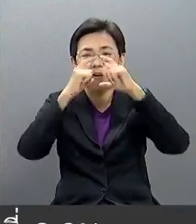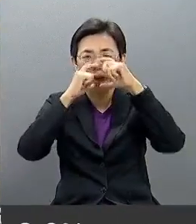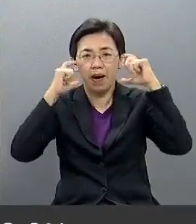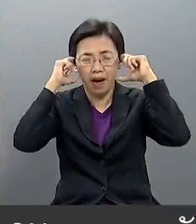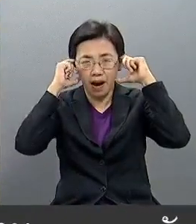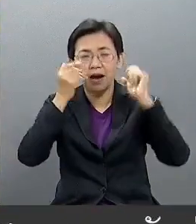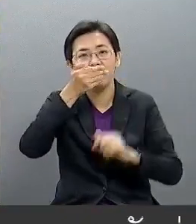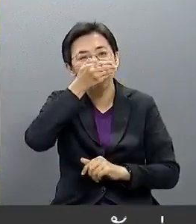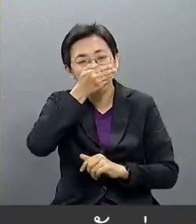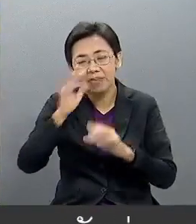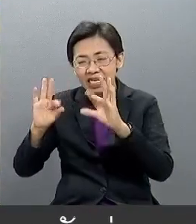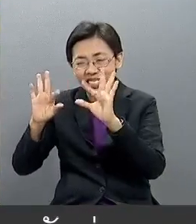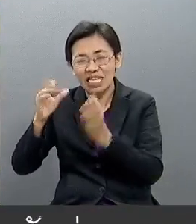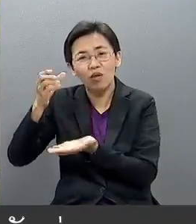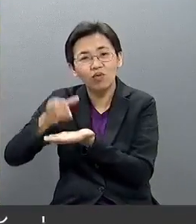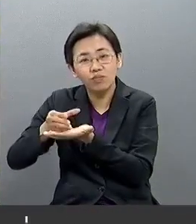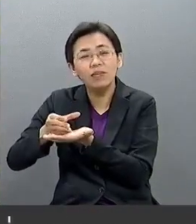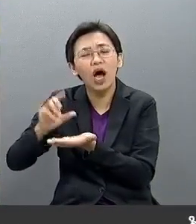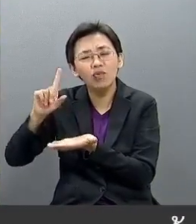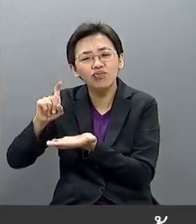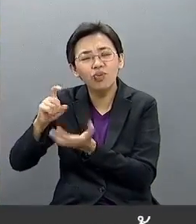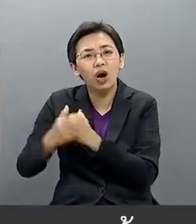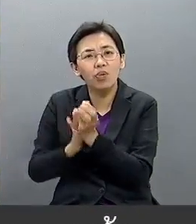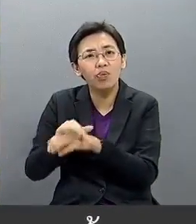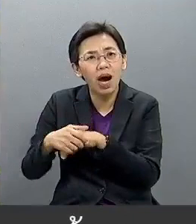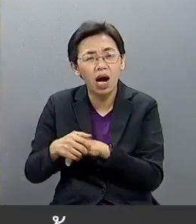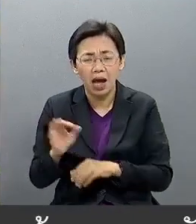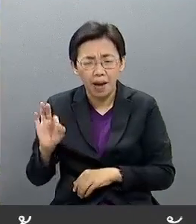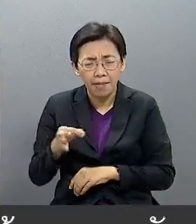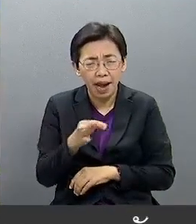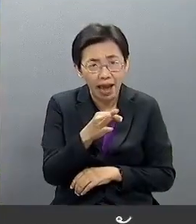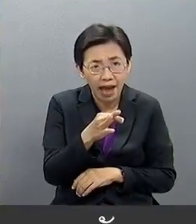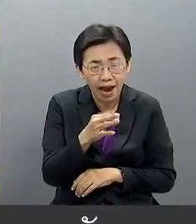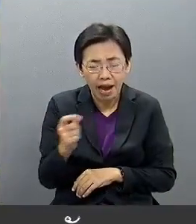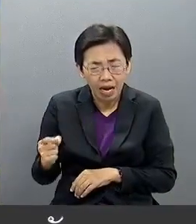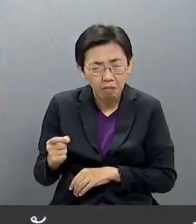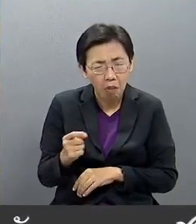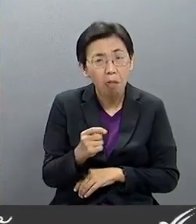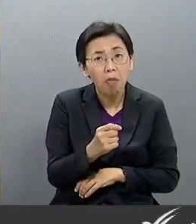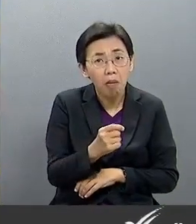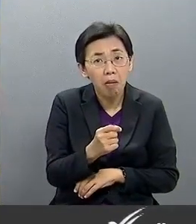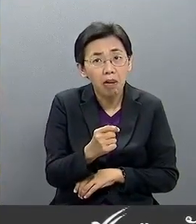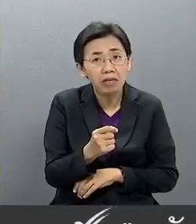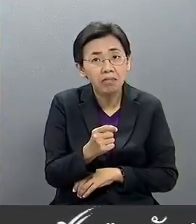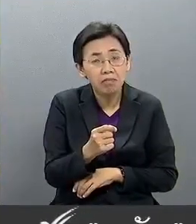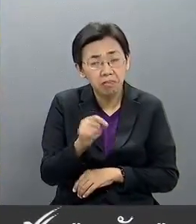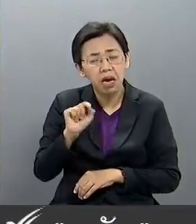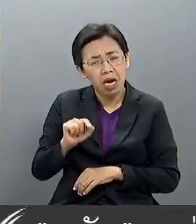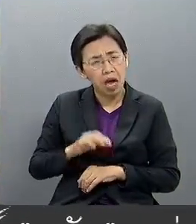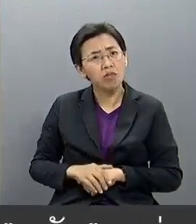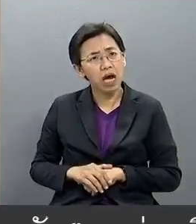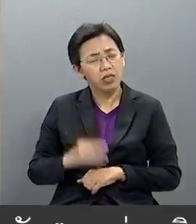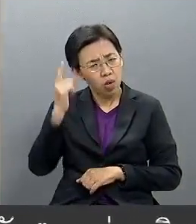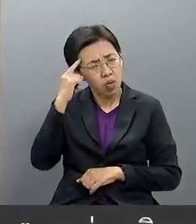ที่อยู่ตอนนี้ผมก็เลยคิดว่าแม้แต่แมลงตัวเล็กๆเนี่ยเราควรจะต้องแบบกระซิบต่อกันนะบอก